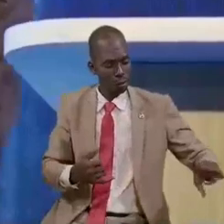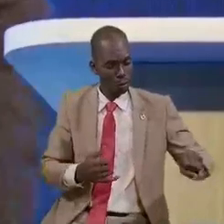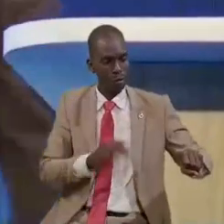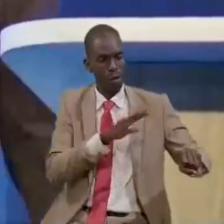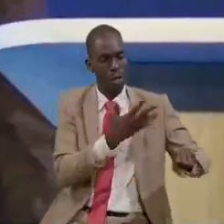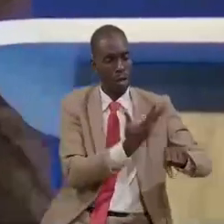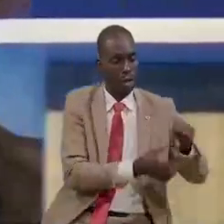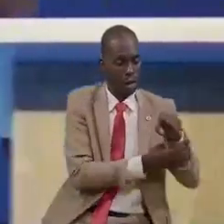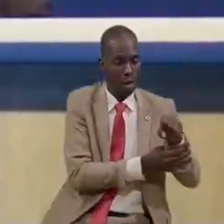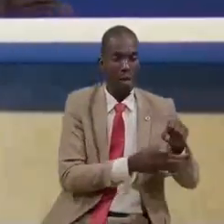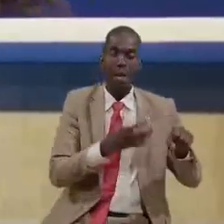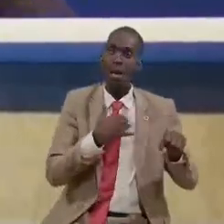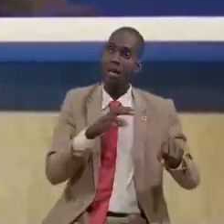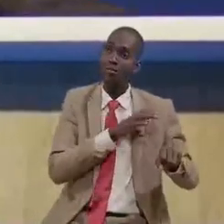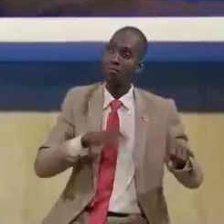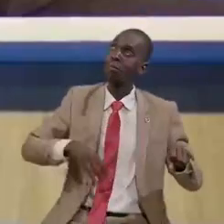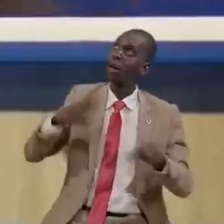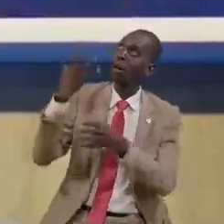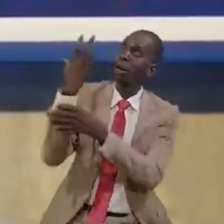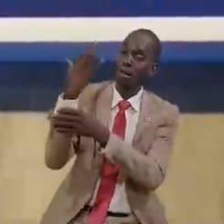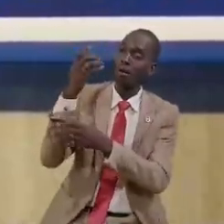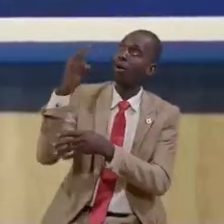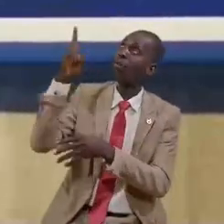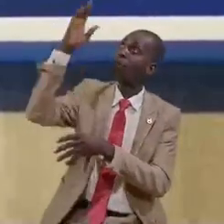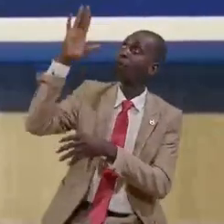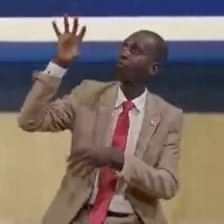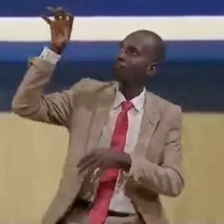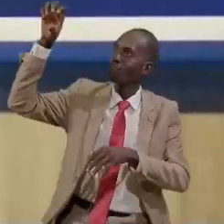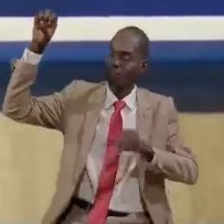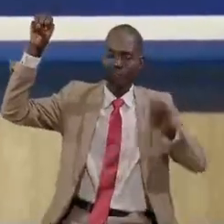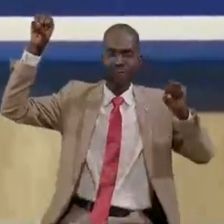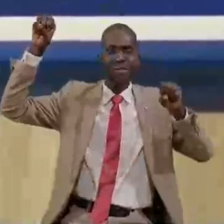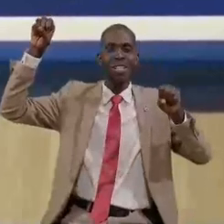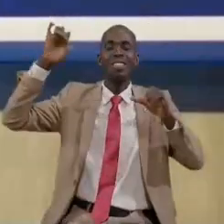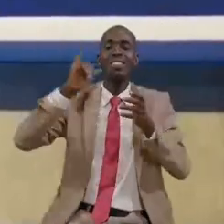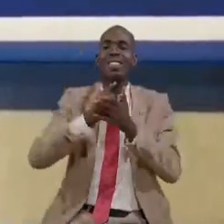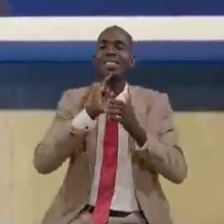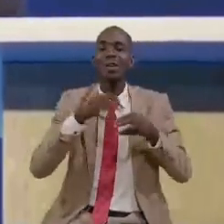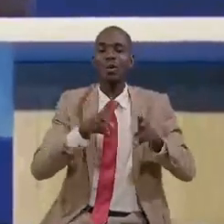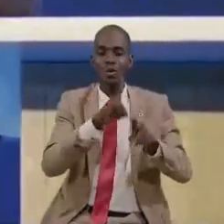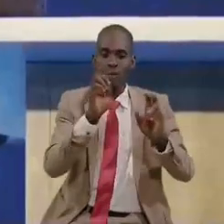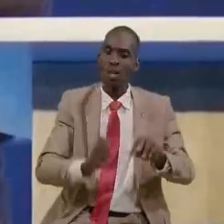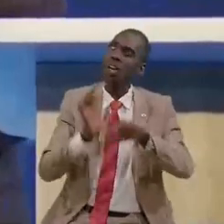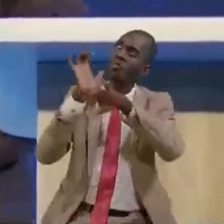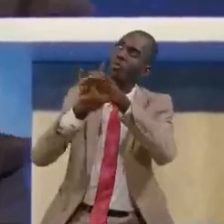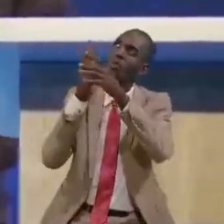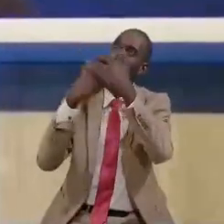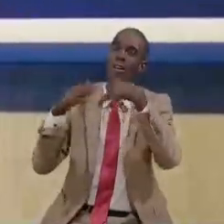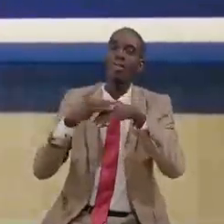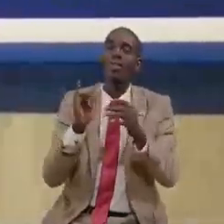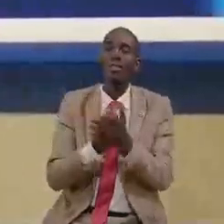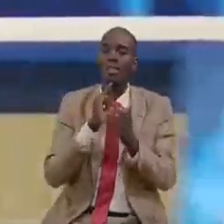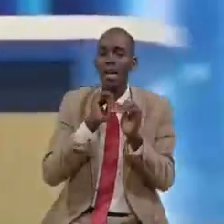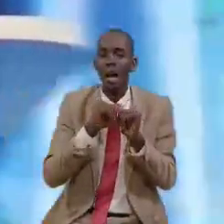de Dieu. Alors, c'est ainsi que vous touchez au ciel. C'est ainsi que vous serez assez élancé